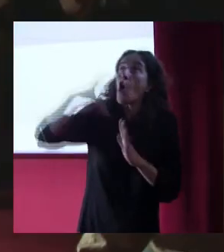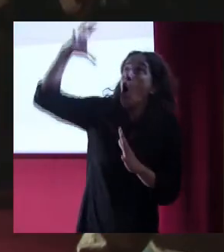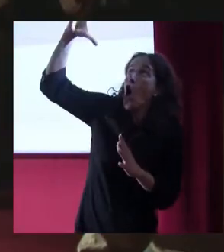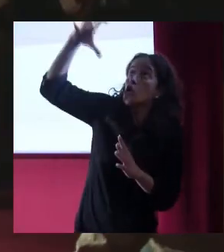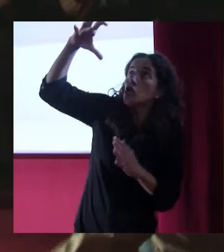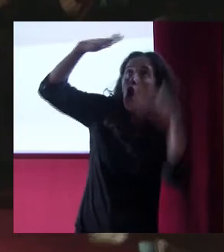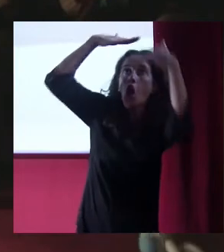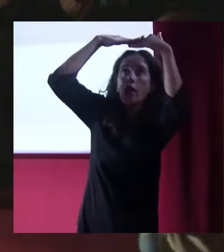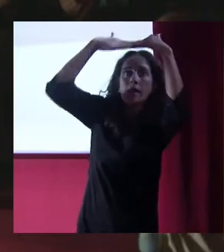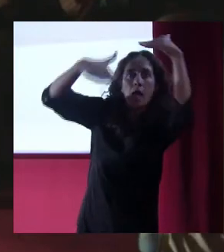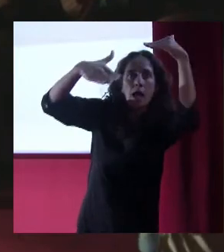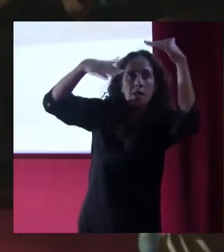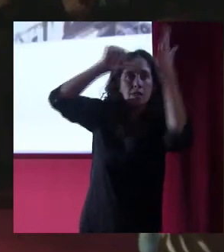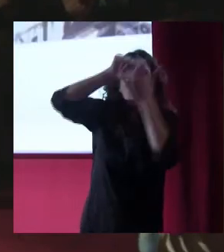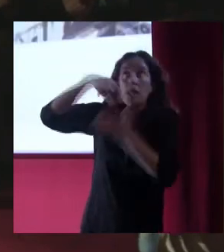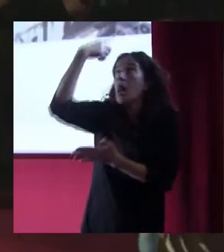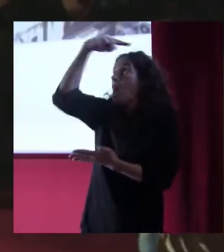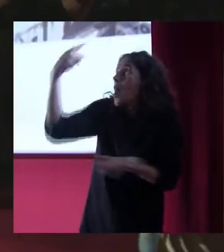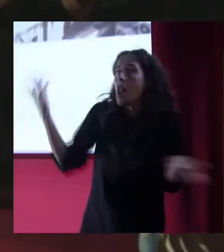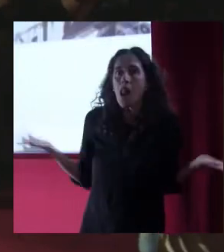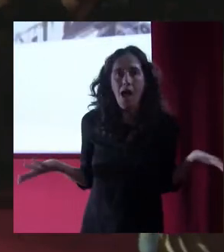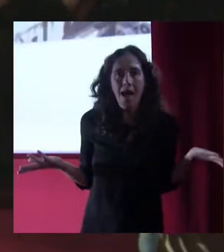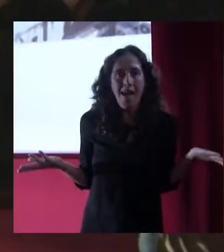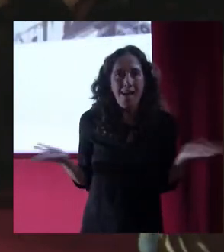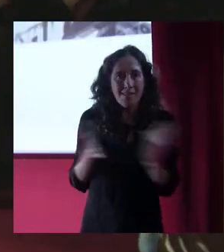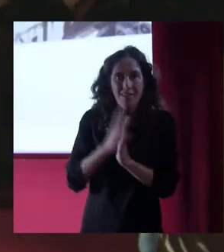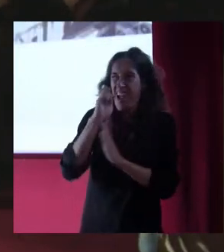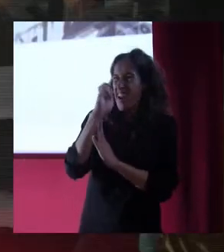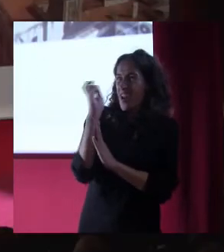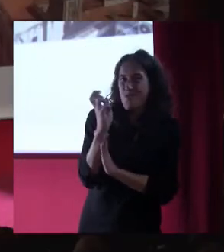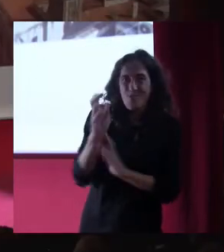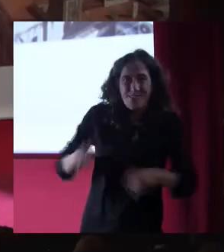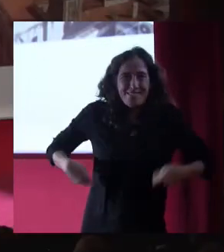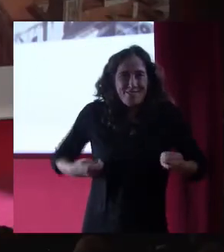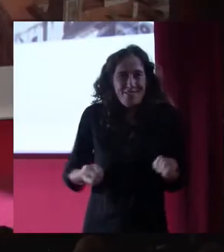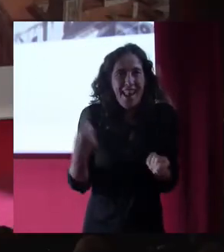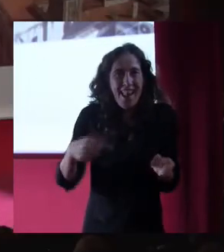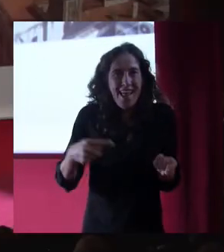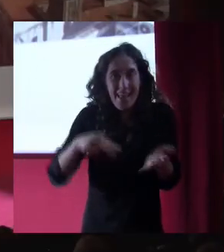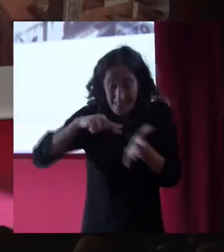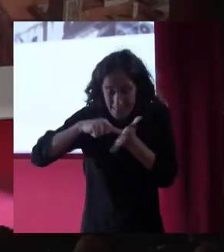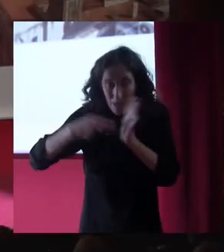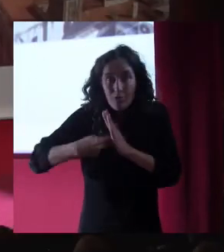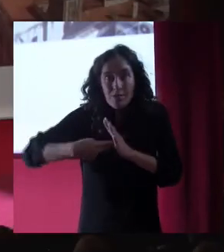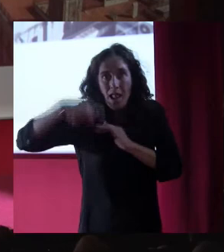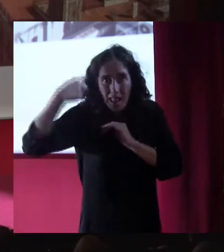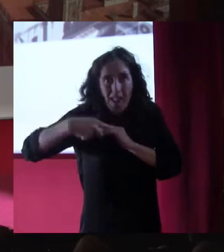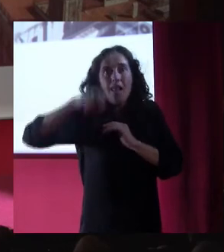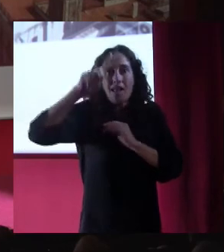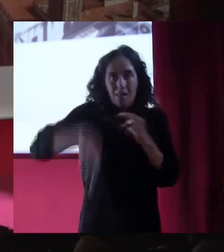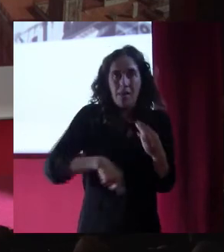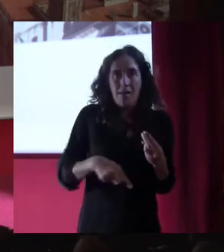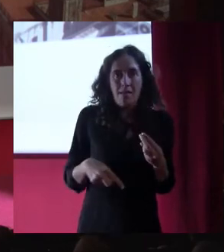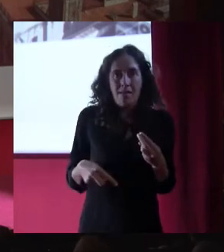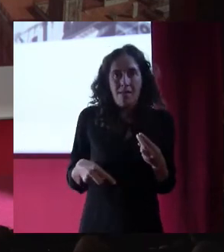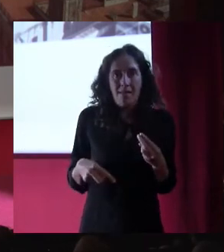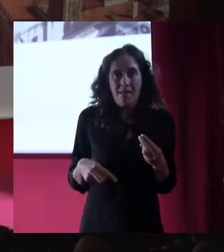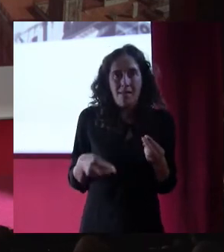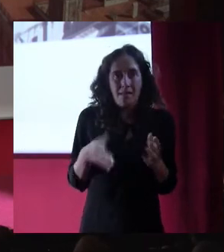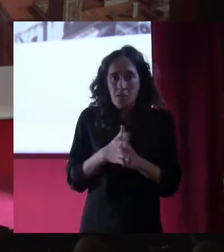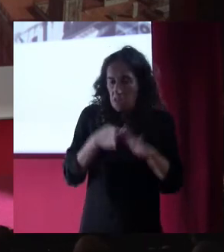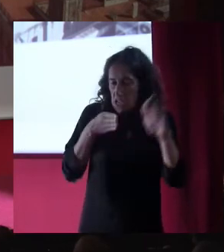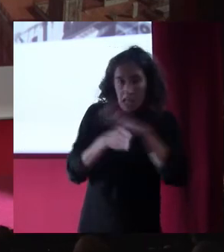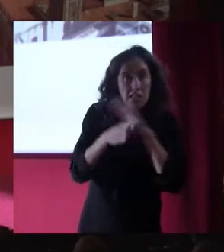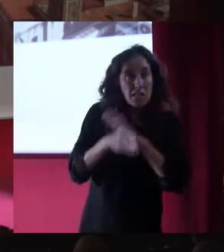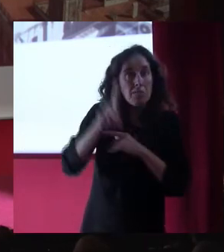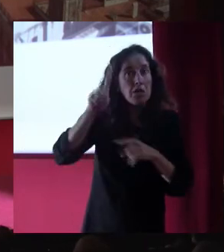els terrats de la ciutat hi són. Són el nostre recurs natural. La tecnologia també hi és. És accessible